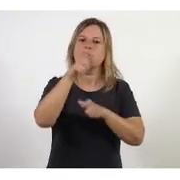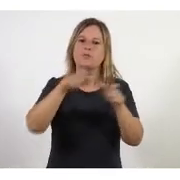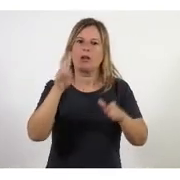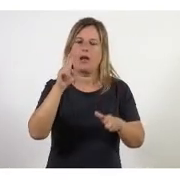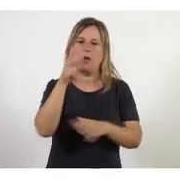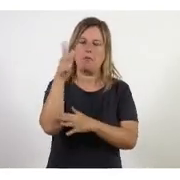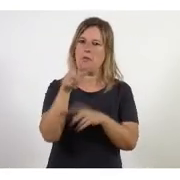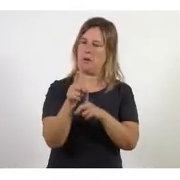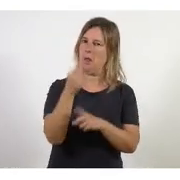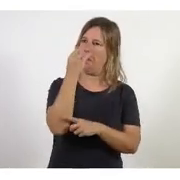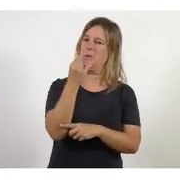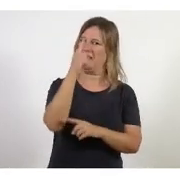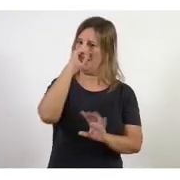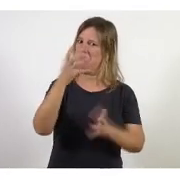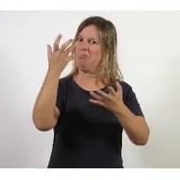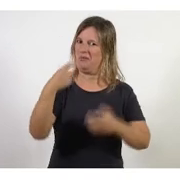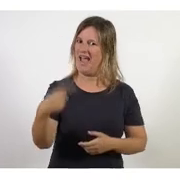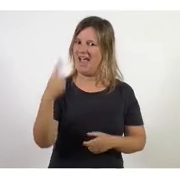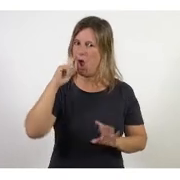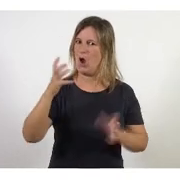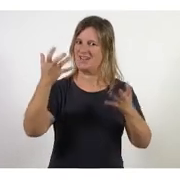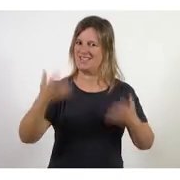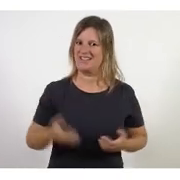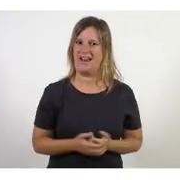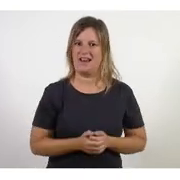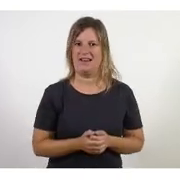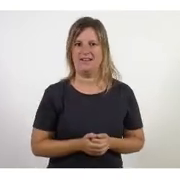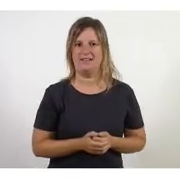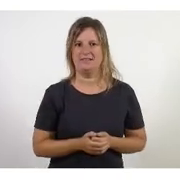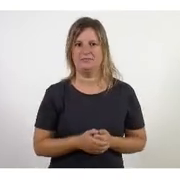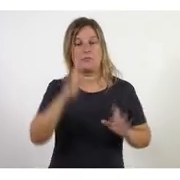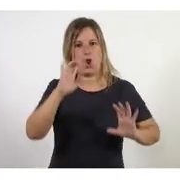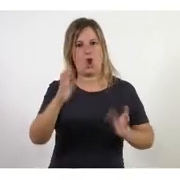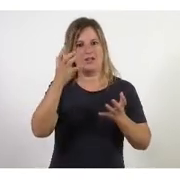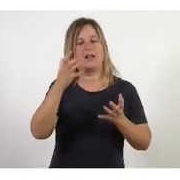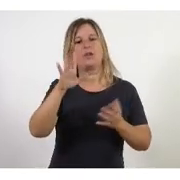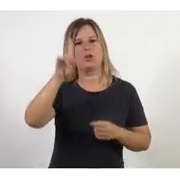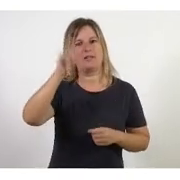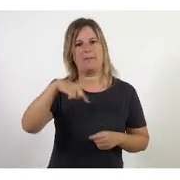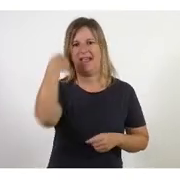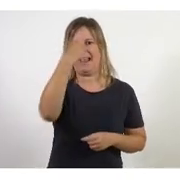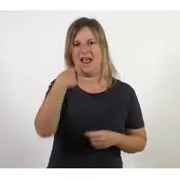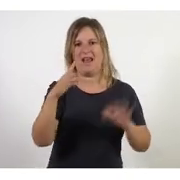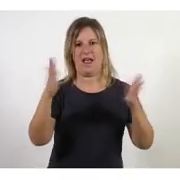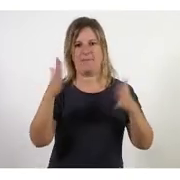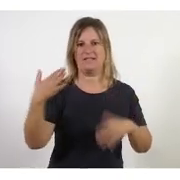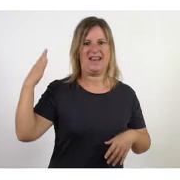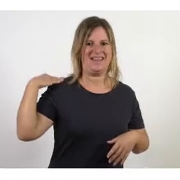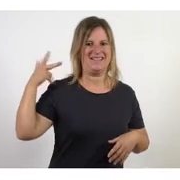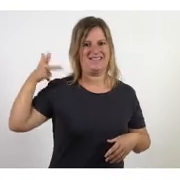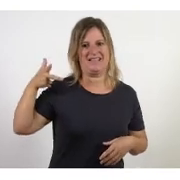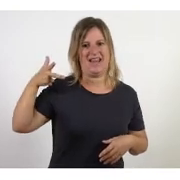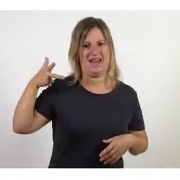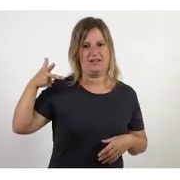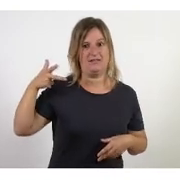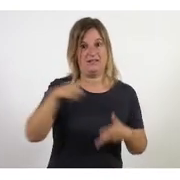se sorprengui amb els punts de vista que heu fet. Però més enllà d'aquest creatiu, penseu cara, mans, esquena. En aquests planos, i